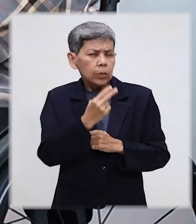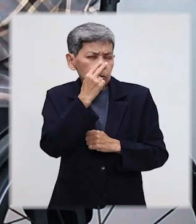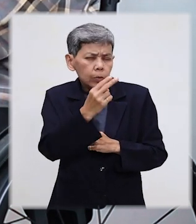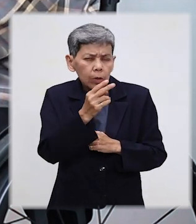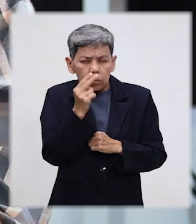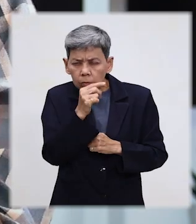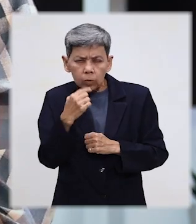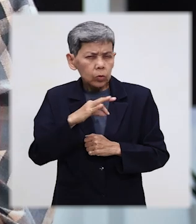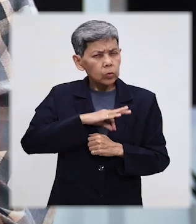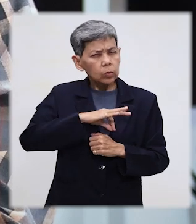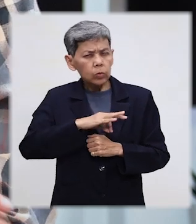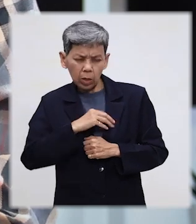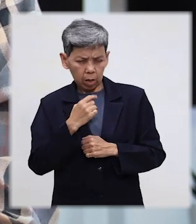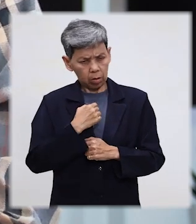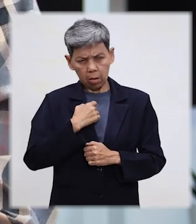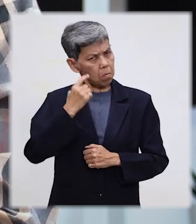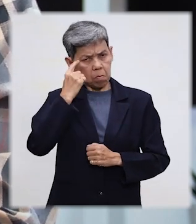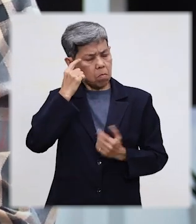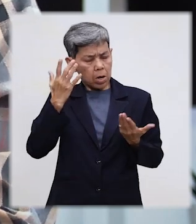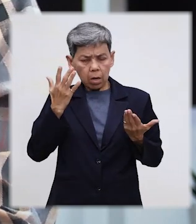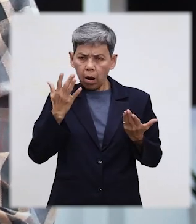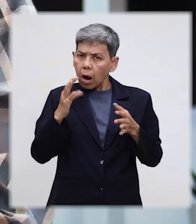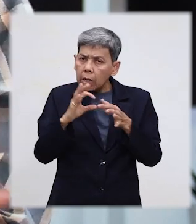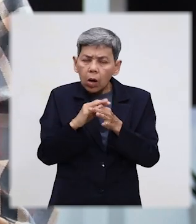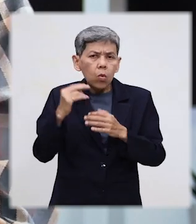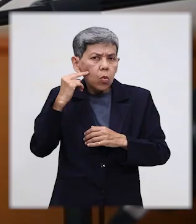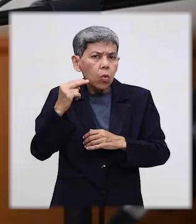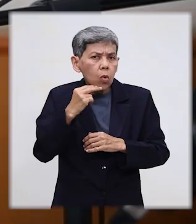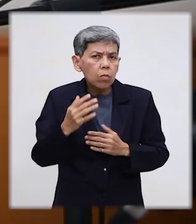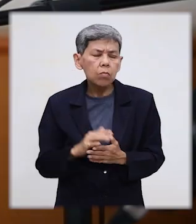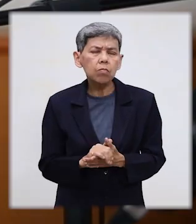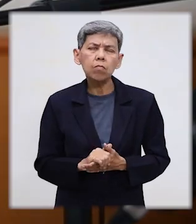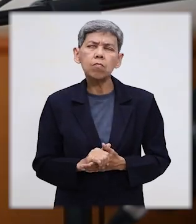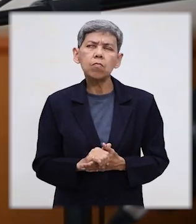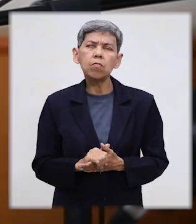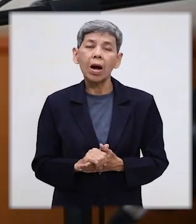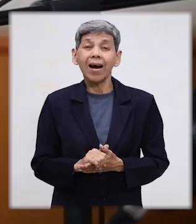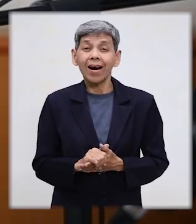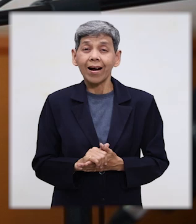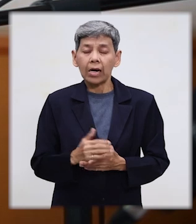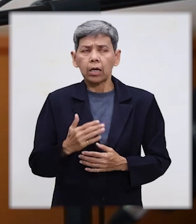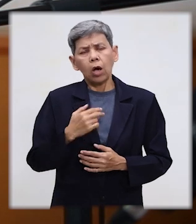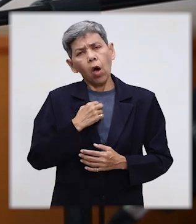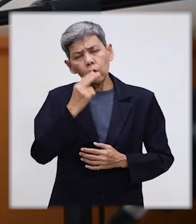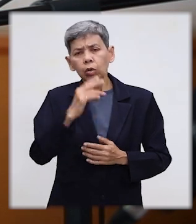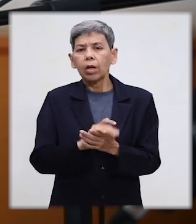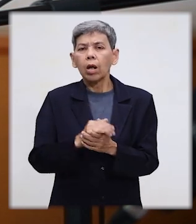เกตหรือว่ามีบางจุดที่แบบเราไม่เคยคิดมาก่อนไหมเกี่ยวกับเรื่องของคนหูหนวก อย่างที่เขาจะชอบ